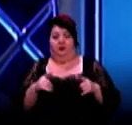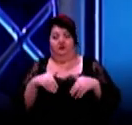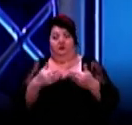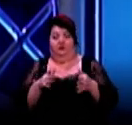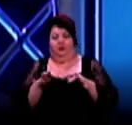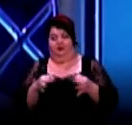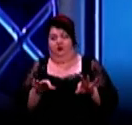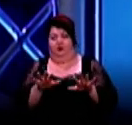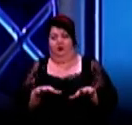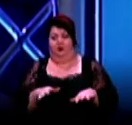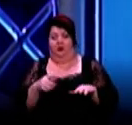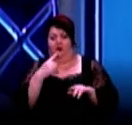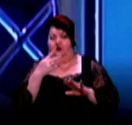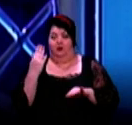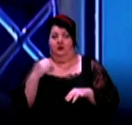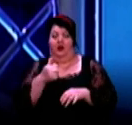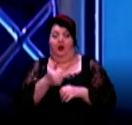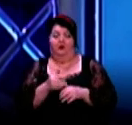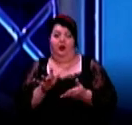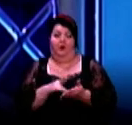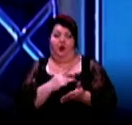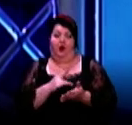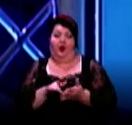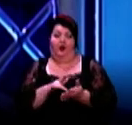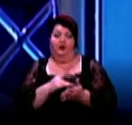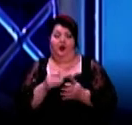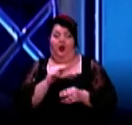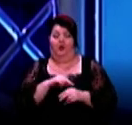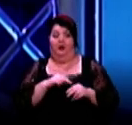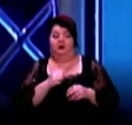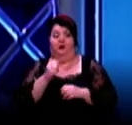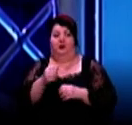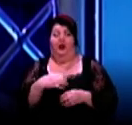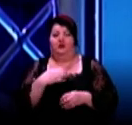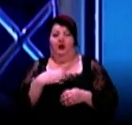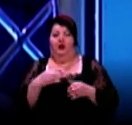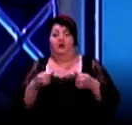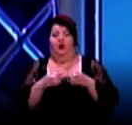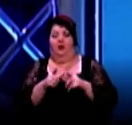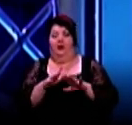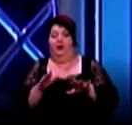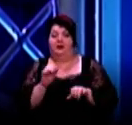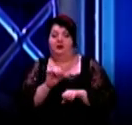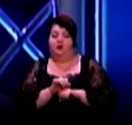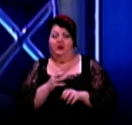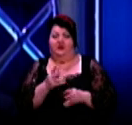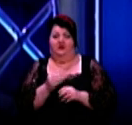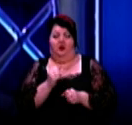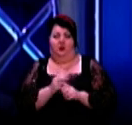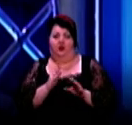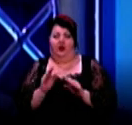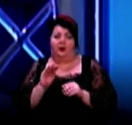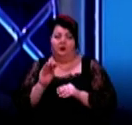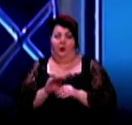Нещодавно от головного бухгалтера працевлаштувала людина, от страхова компанія, яка не зупинила свою роботу, якої тільки додавалися роботи,